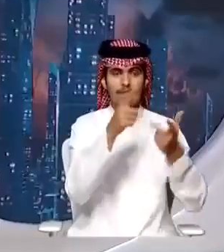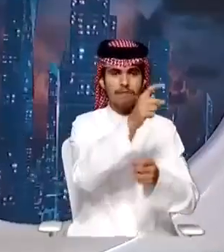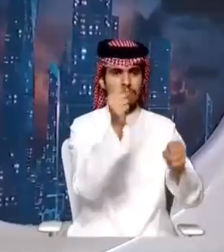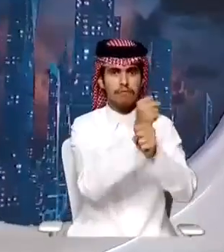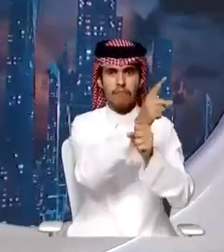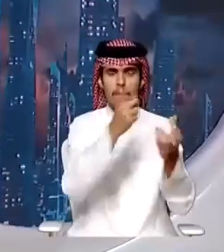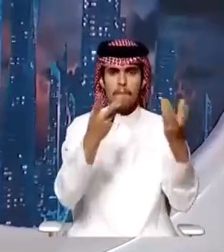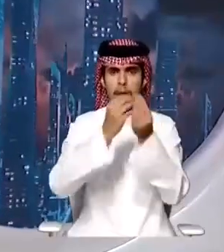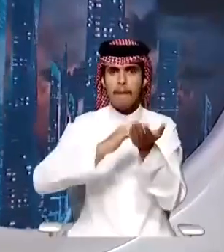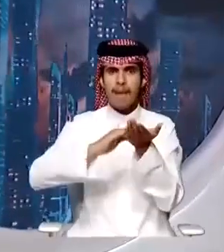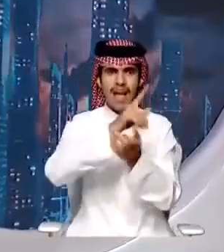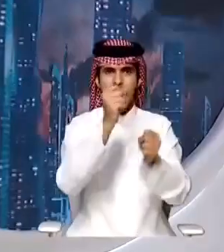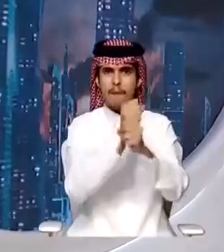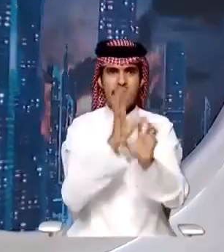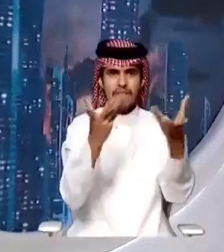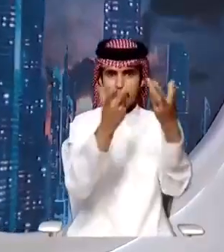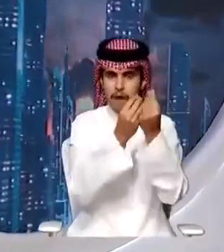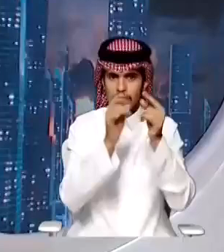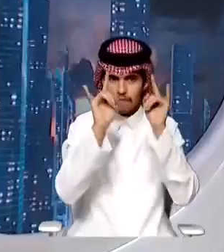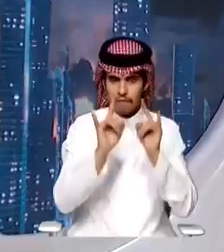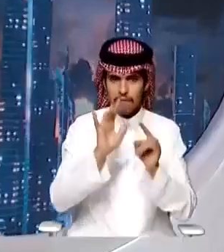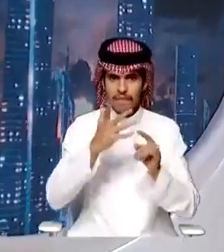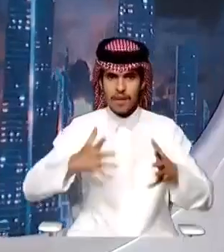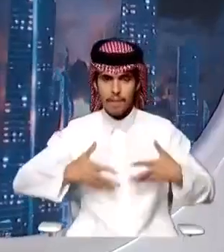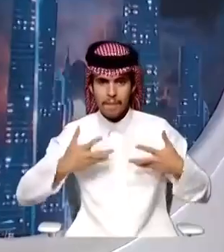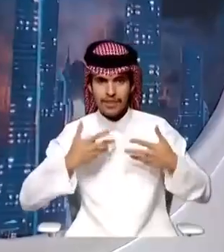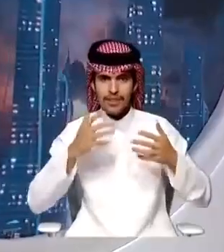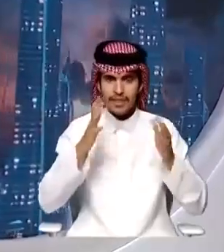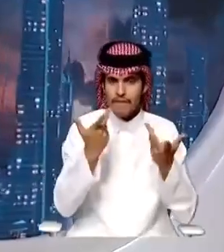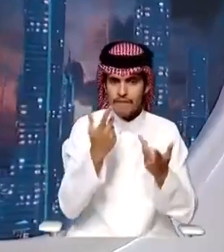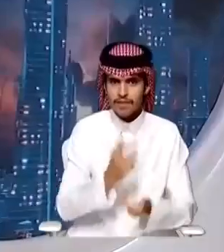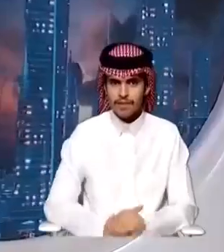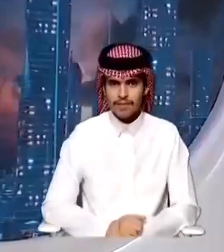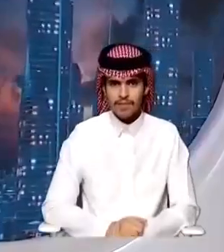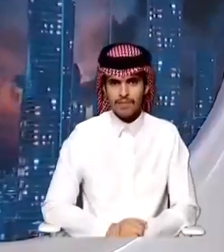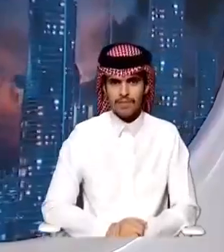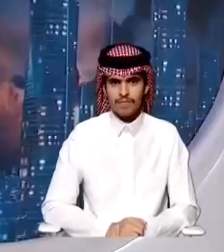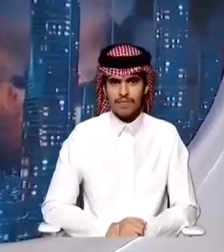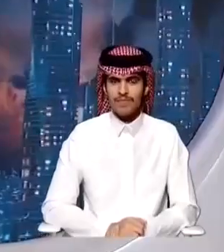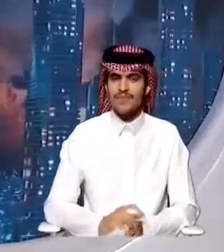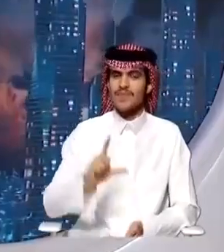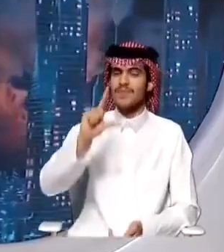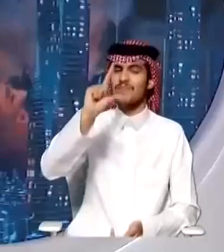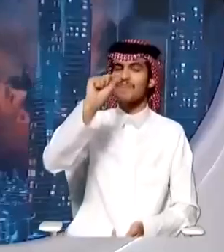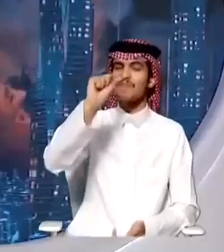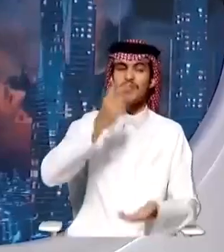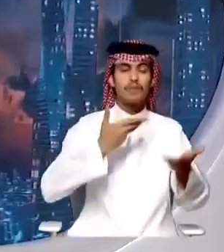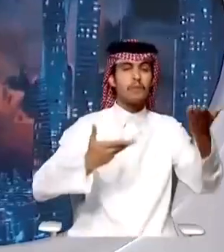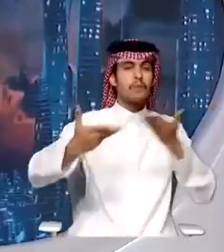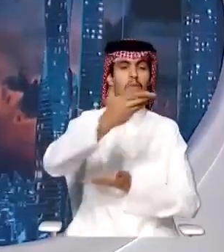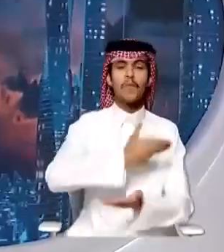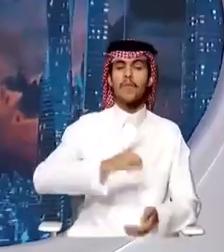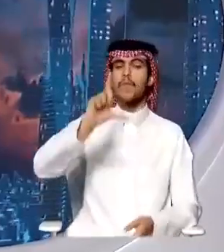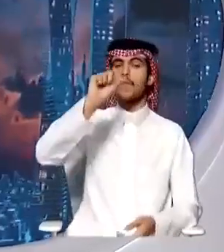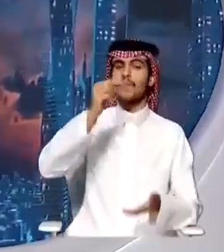يتعاملون معه فيها مزح وفيها اي ممتاز وتواصل جيد كذلك مع الاستاذ